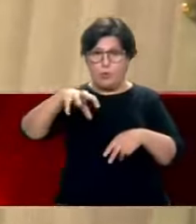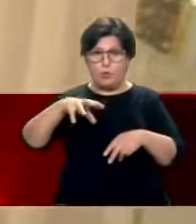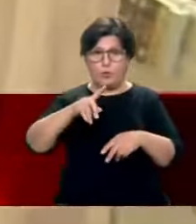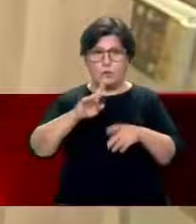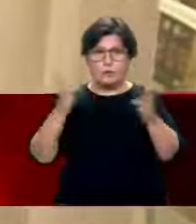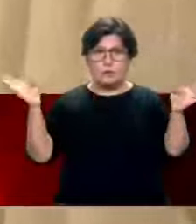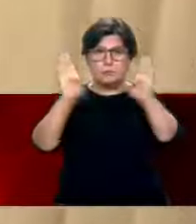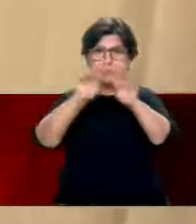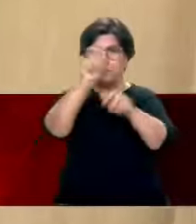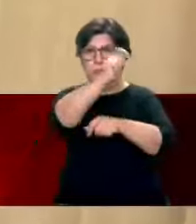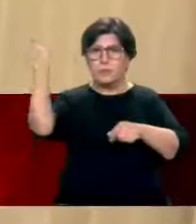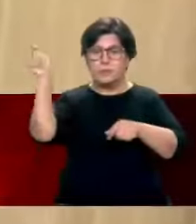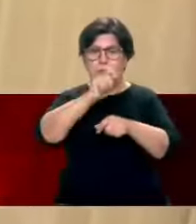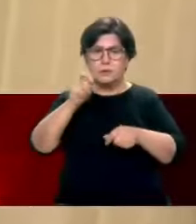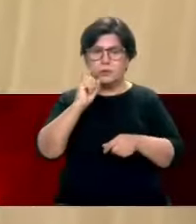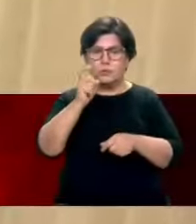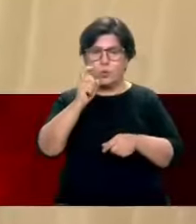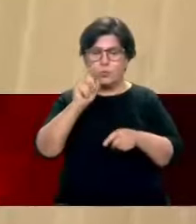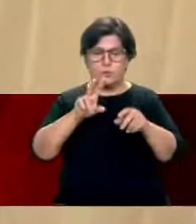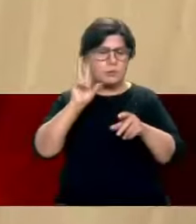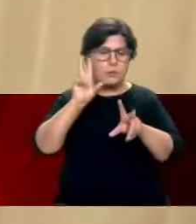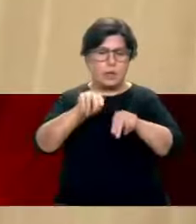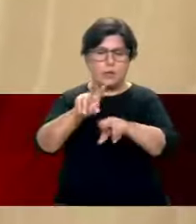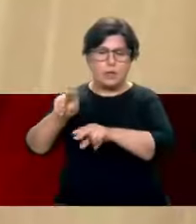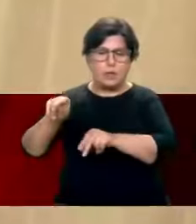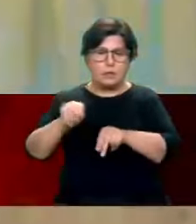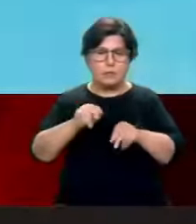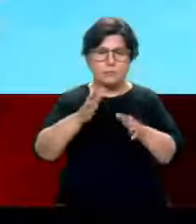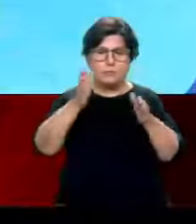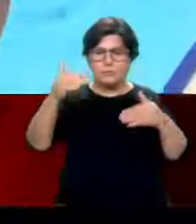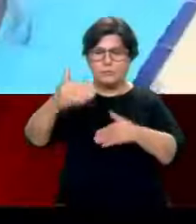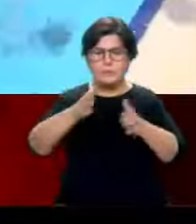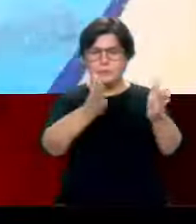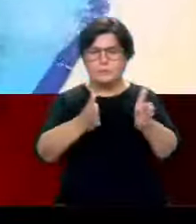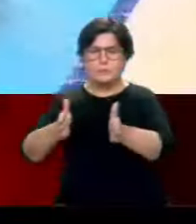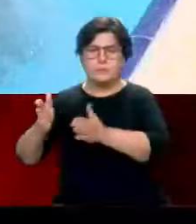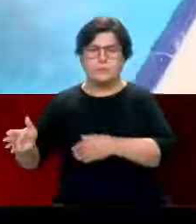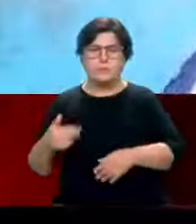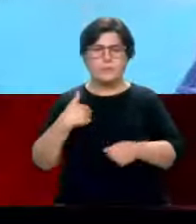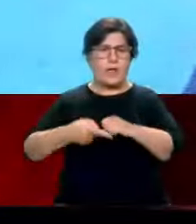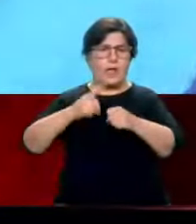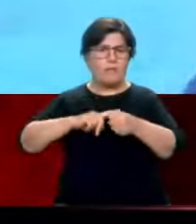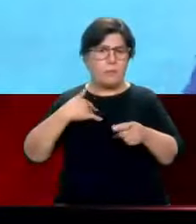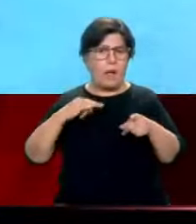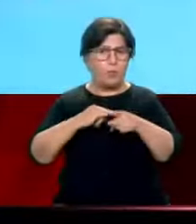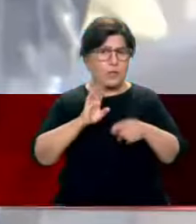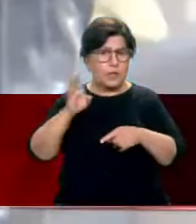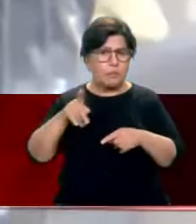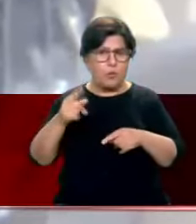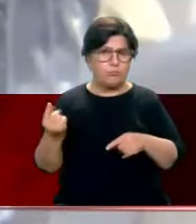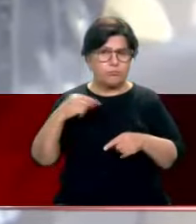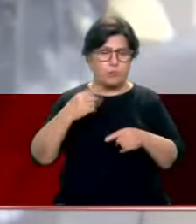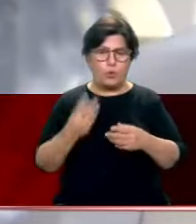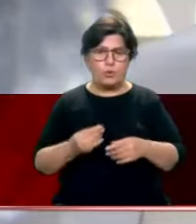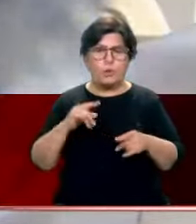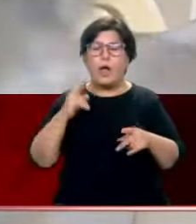bir kapalı perde arkasında 9 yatak var. 9'u da dolu. Geçen gün havuza gitmiştim. Büyük ihtimal orada enfeksiyon kaptım.